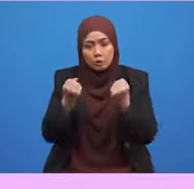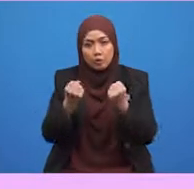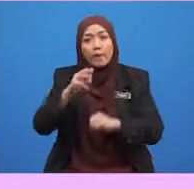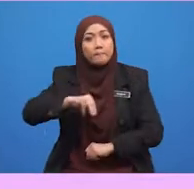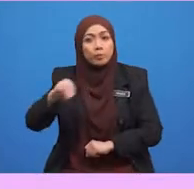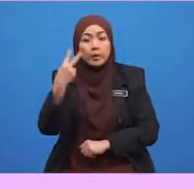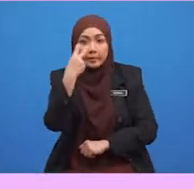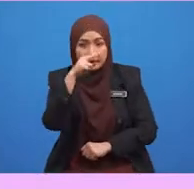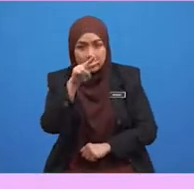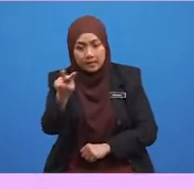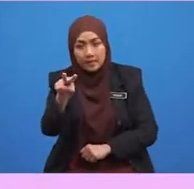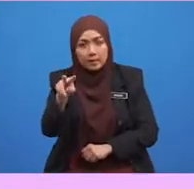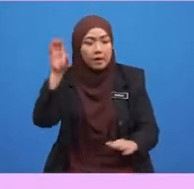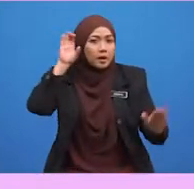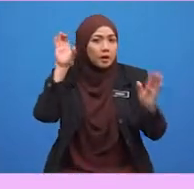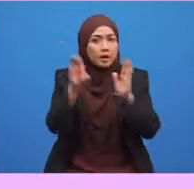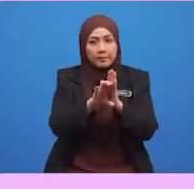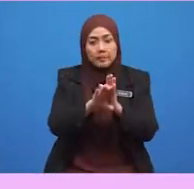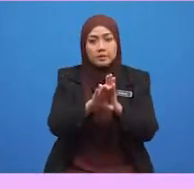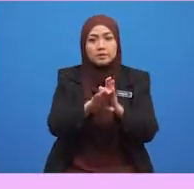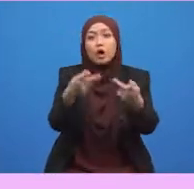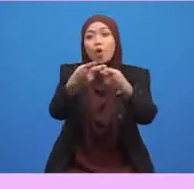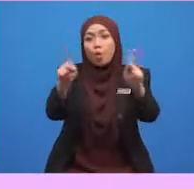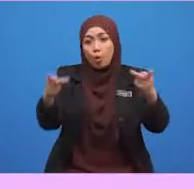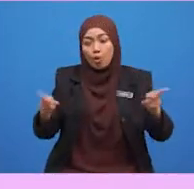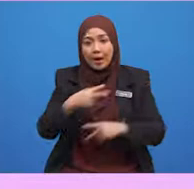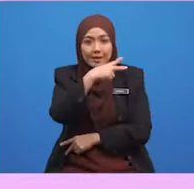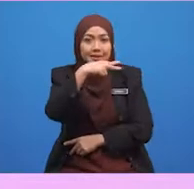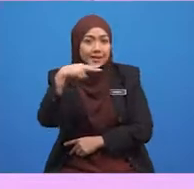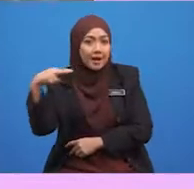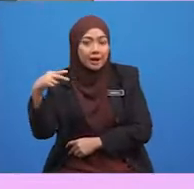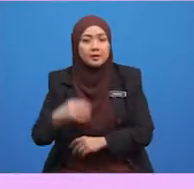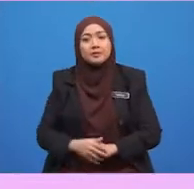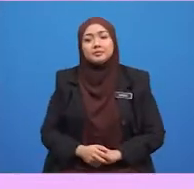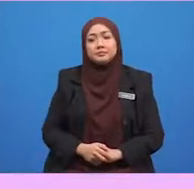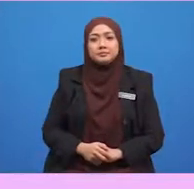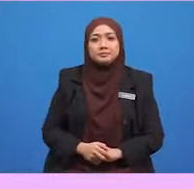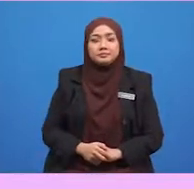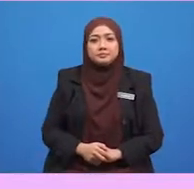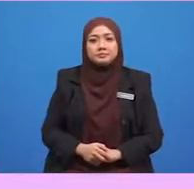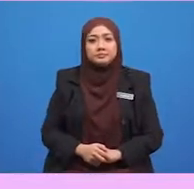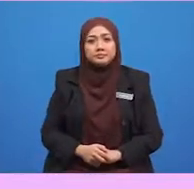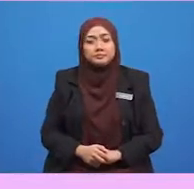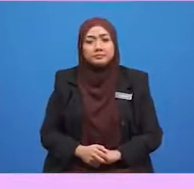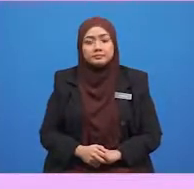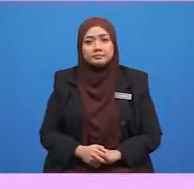perhatikan beberapa gambar kolam renang ini. Lihat paparan yang pertama.